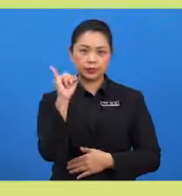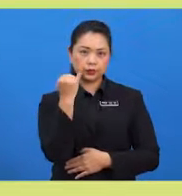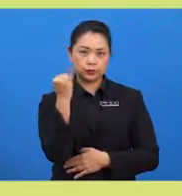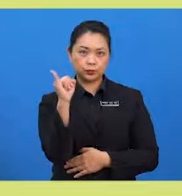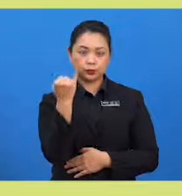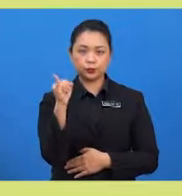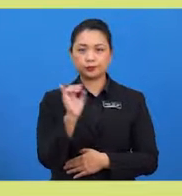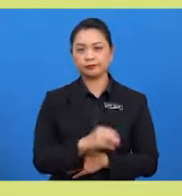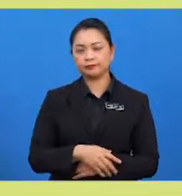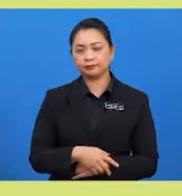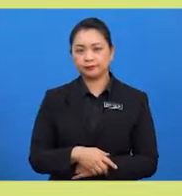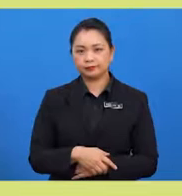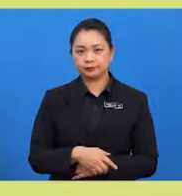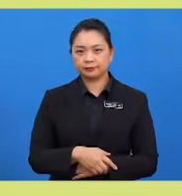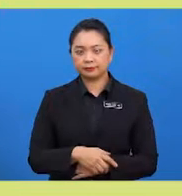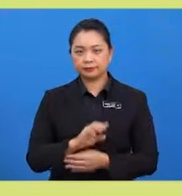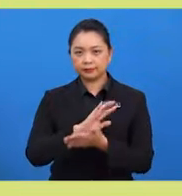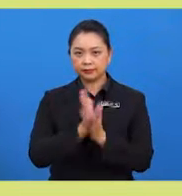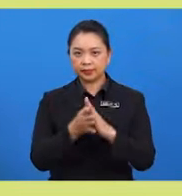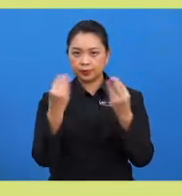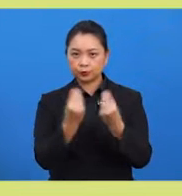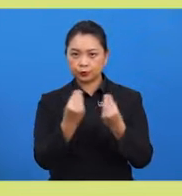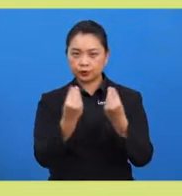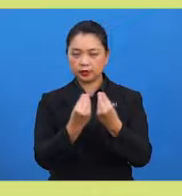insurans RM600. Jadi jumlah belanja